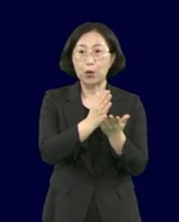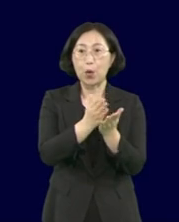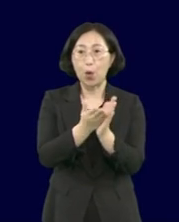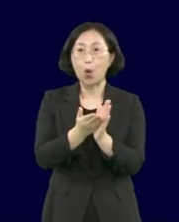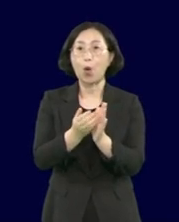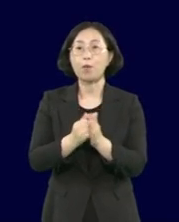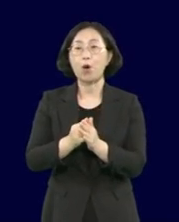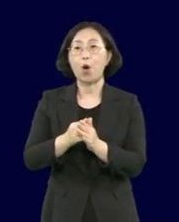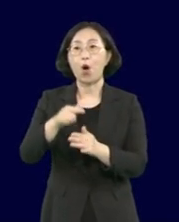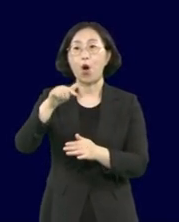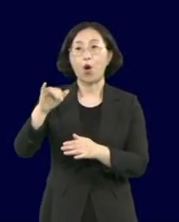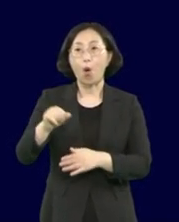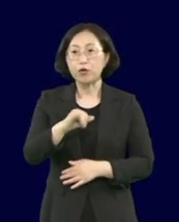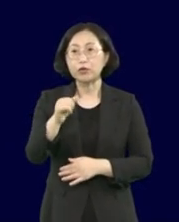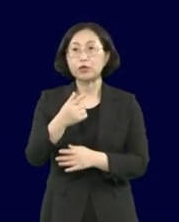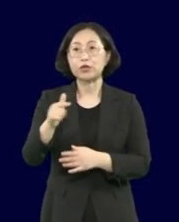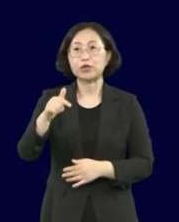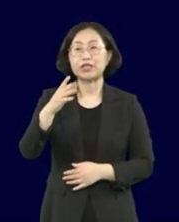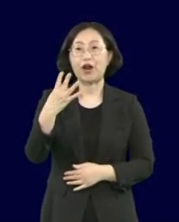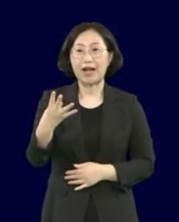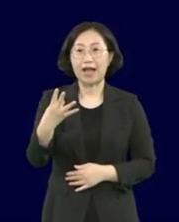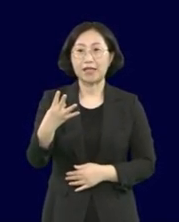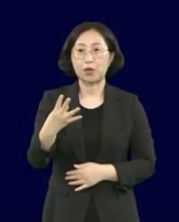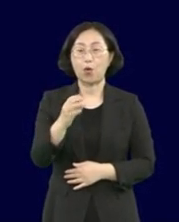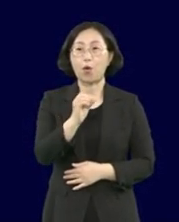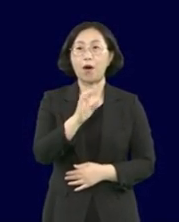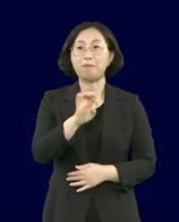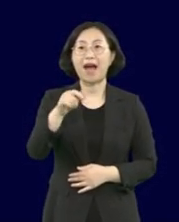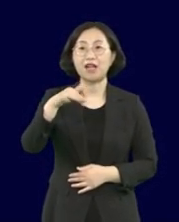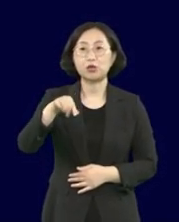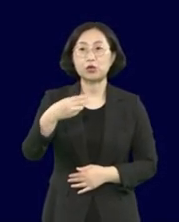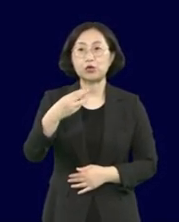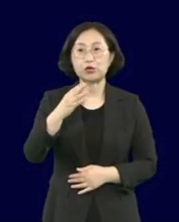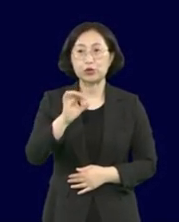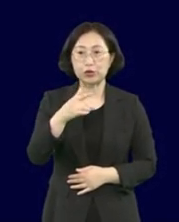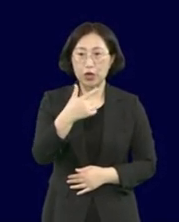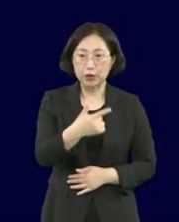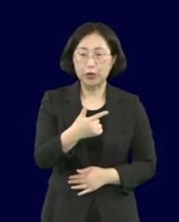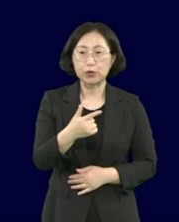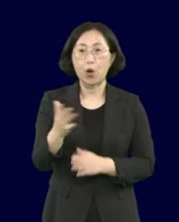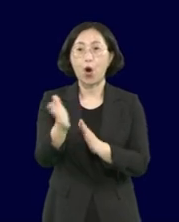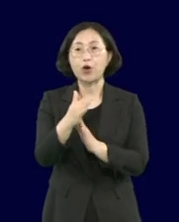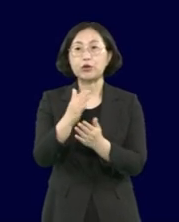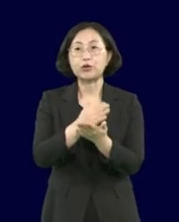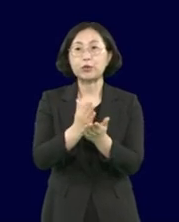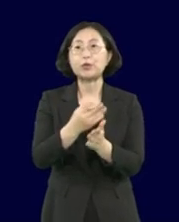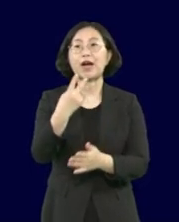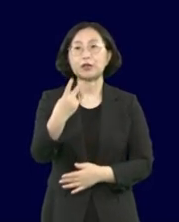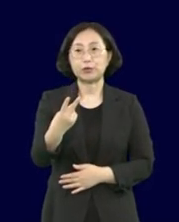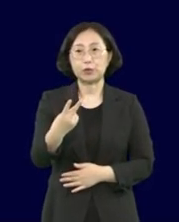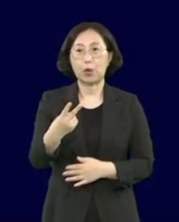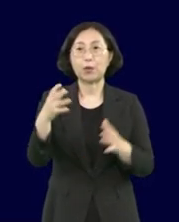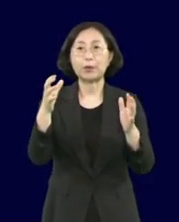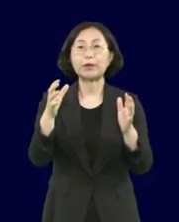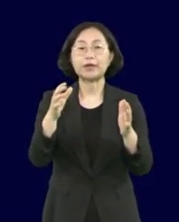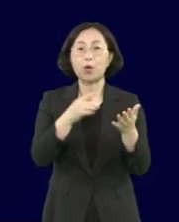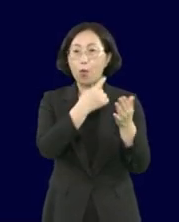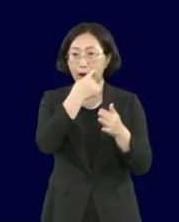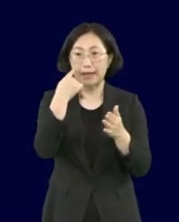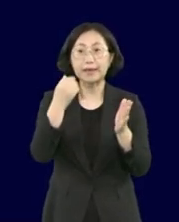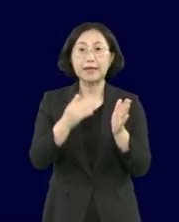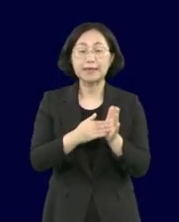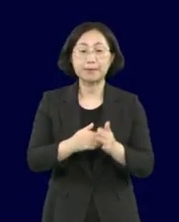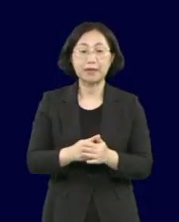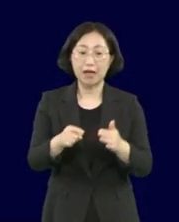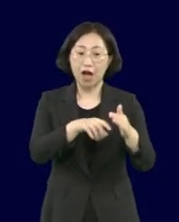같은 곤충 4종, 양서류 파충류 6종, 어류는 2종 등 25종이 직접 확인됐습니다.